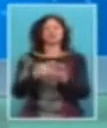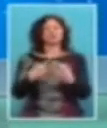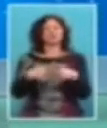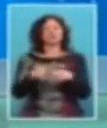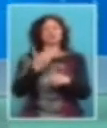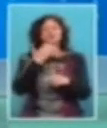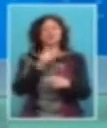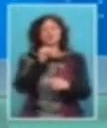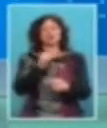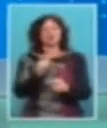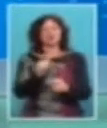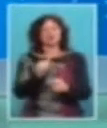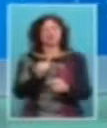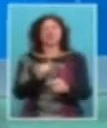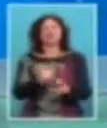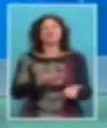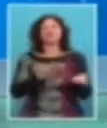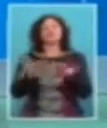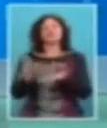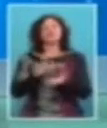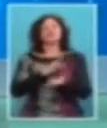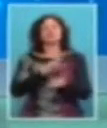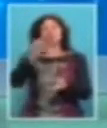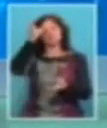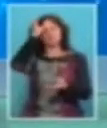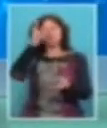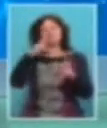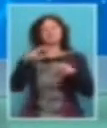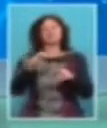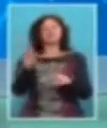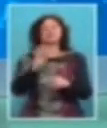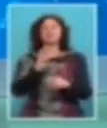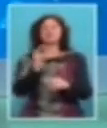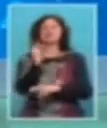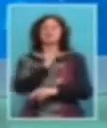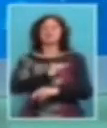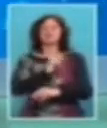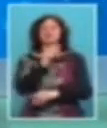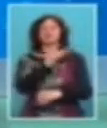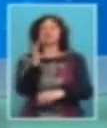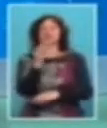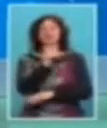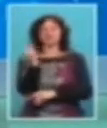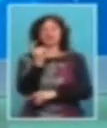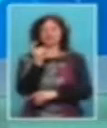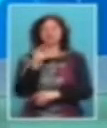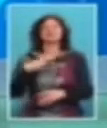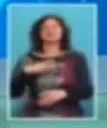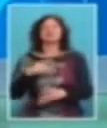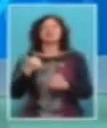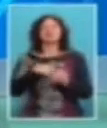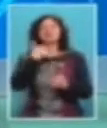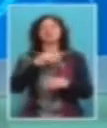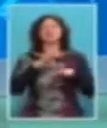Кустаная. На заседание также были приглашены ученые-эксперты, биологи, работники лесных хозяйств. Они рассказали, зачем каждый год